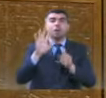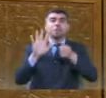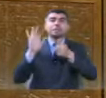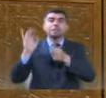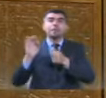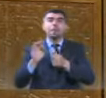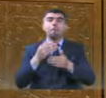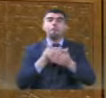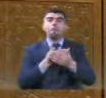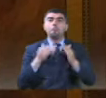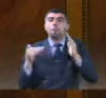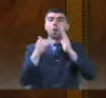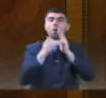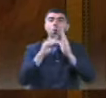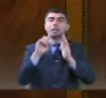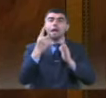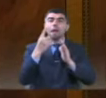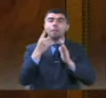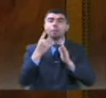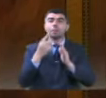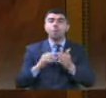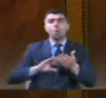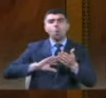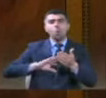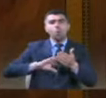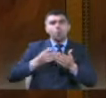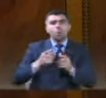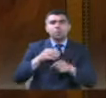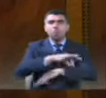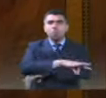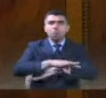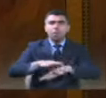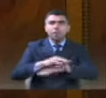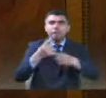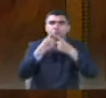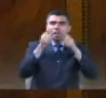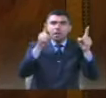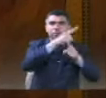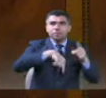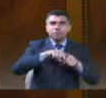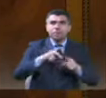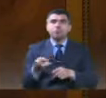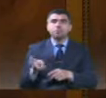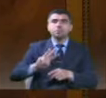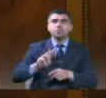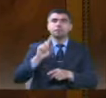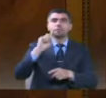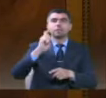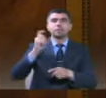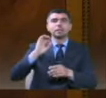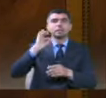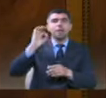لفائدة 53000 مستفيد، لم يبقى في الوظيفة العمومية أي شخص أجرته أقل من 3000